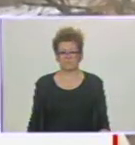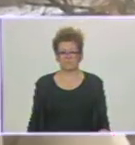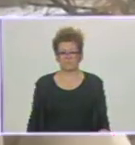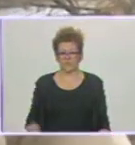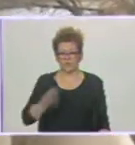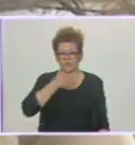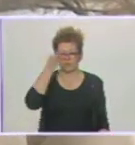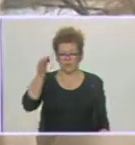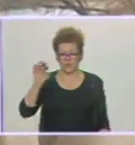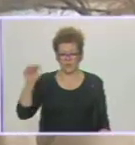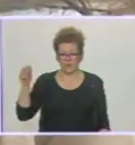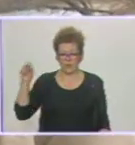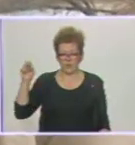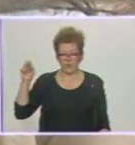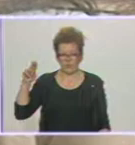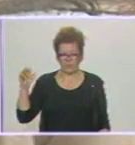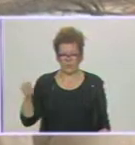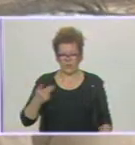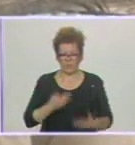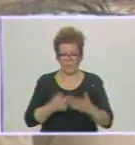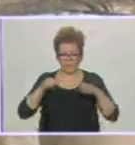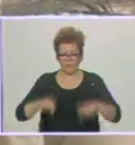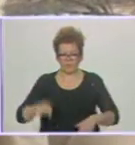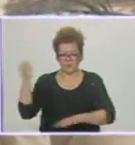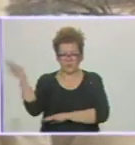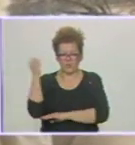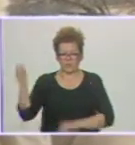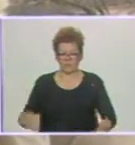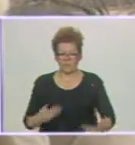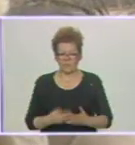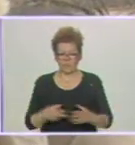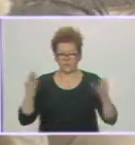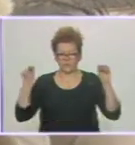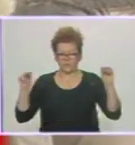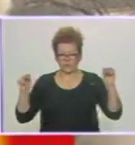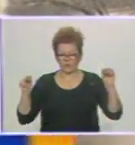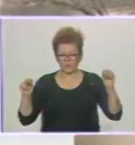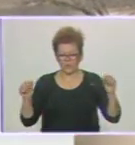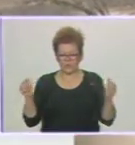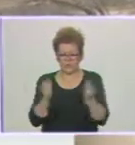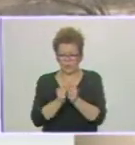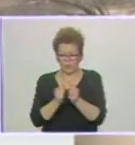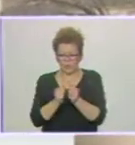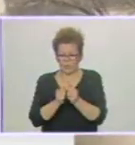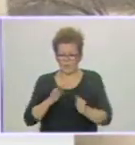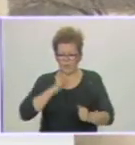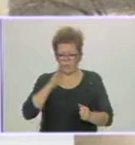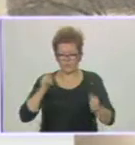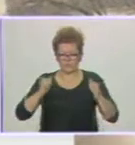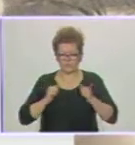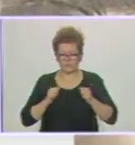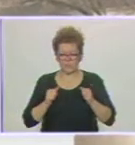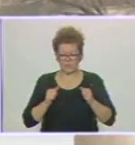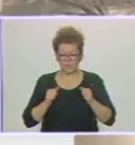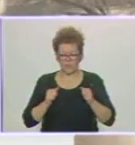O propun pe doamna Aurelia Popescu Preda pentru această campanie, pentru că dumneai nu este doar iubitor de muzică populară, dumneai